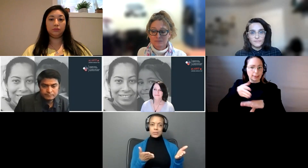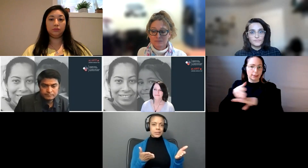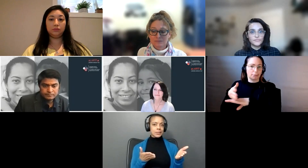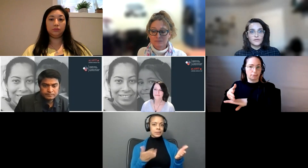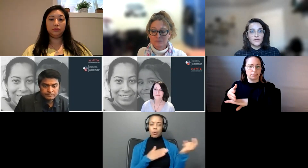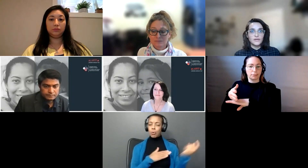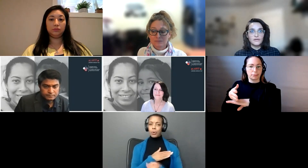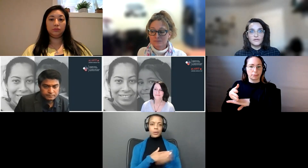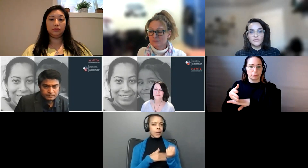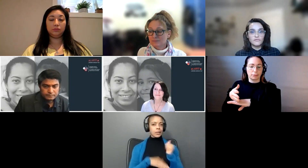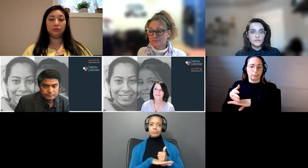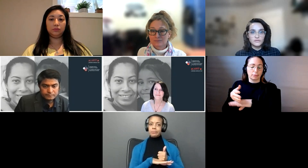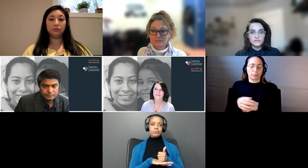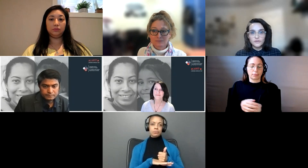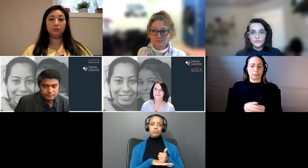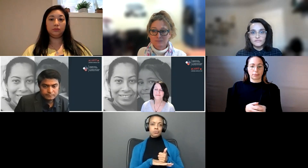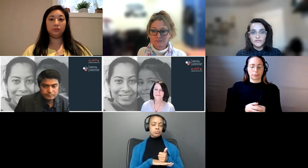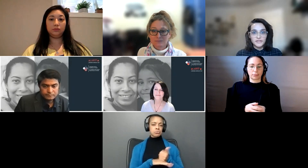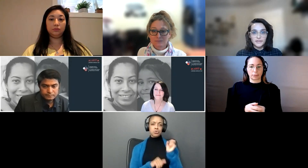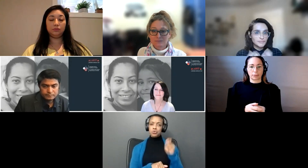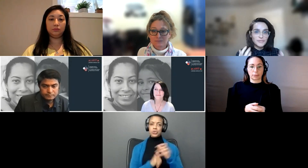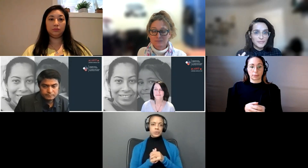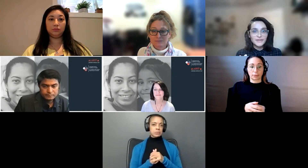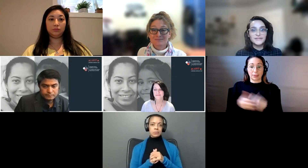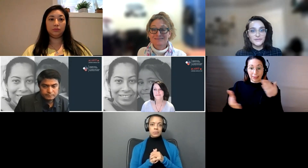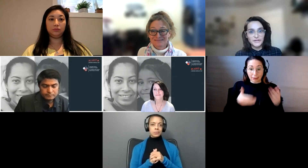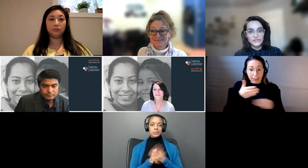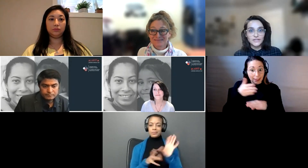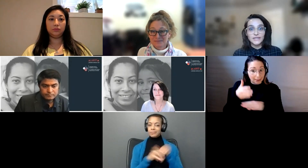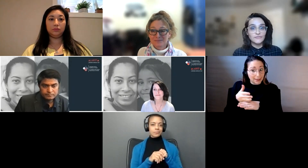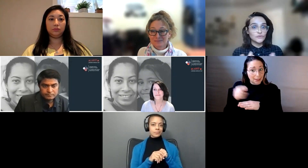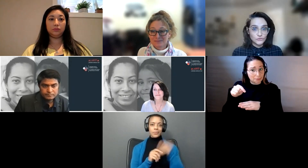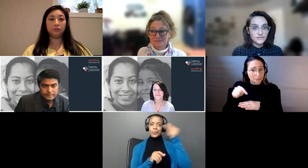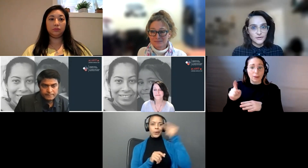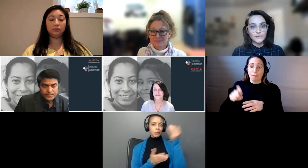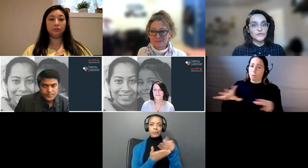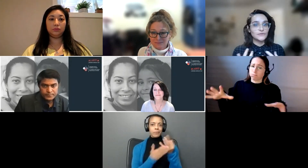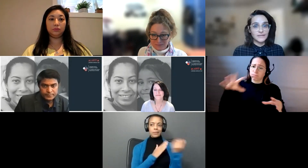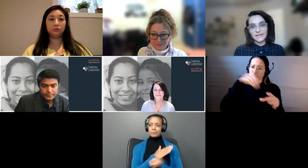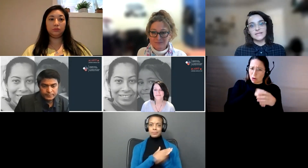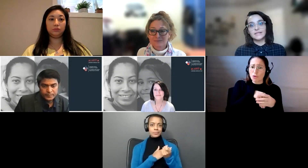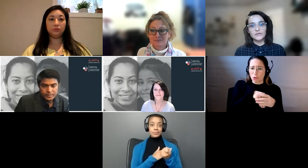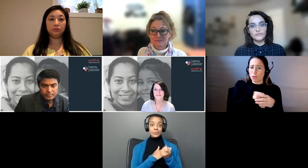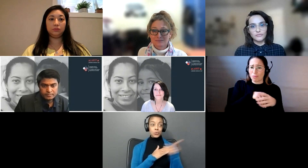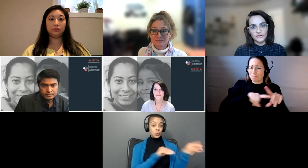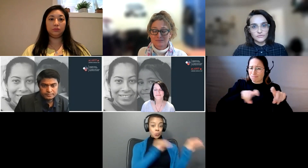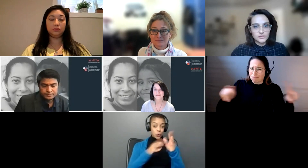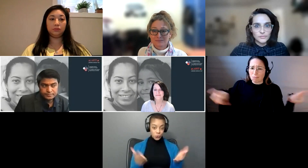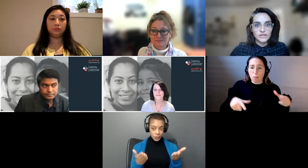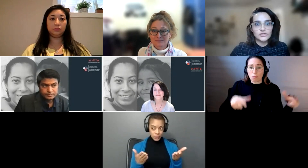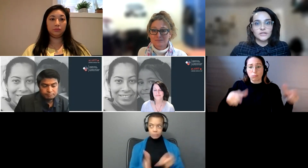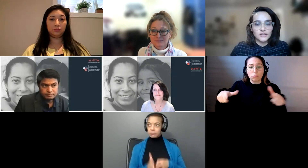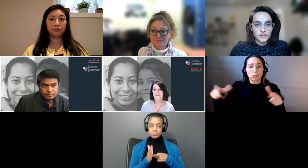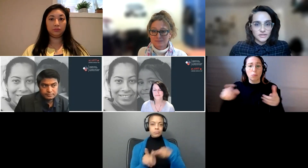Ça devrait faire partie de tout genre de bureau gouvernemental et toutes sortes de subventions. On a besoin